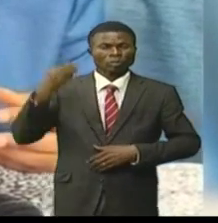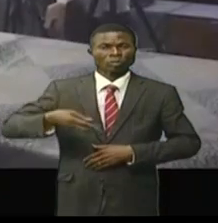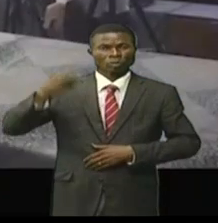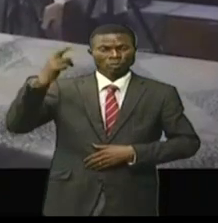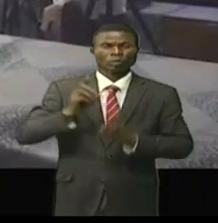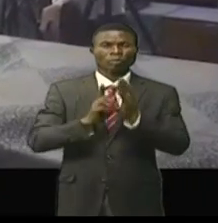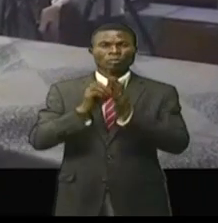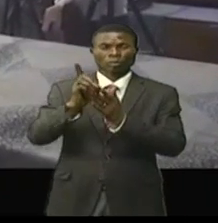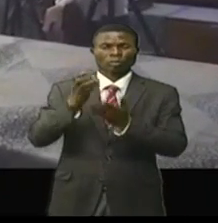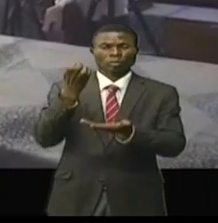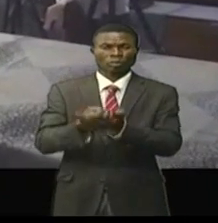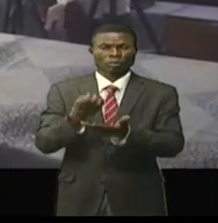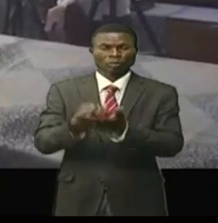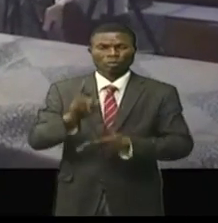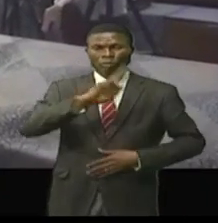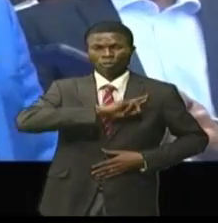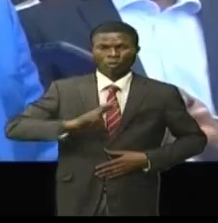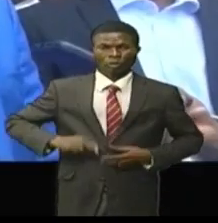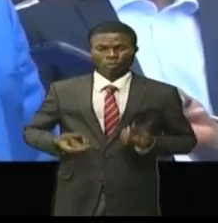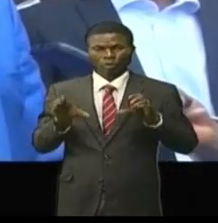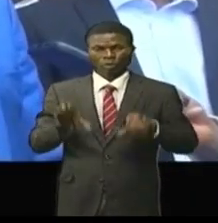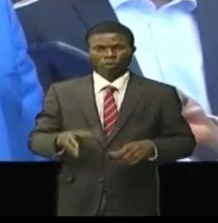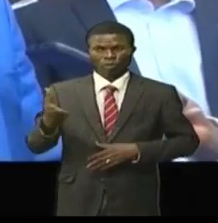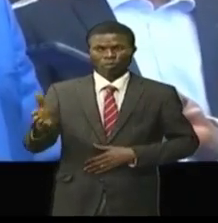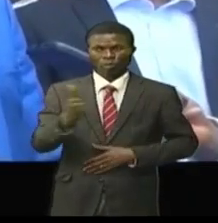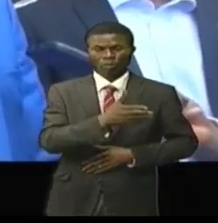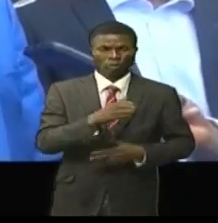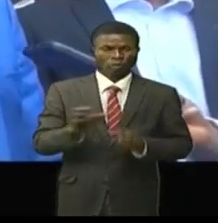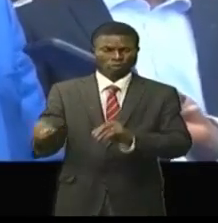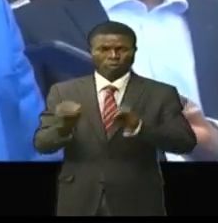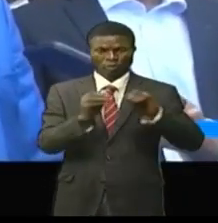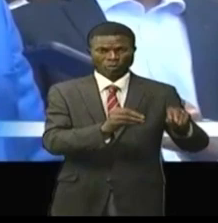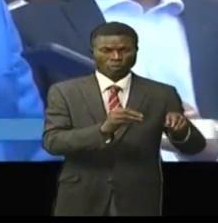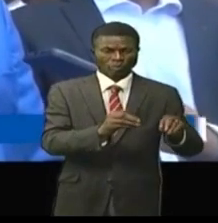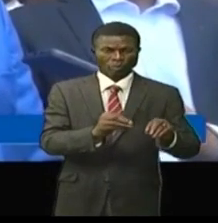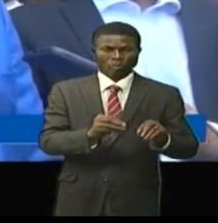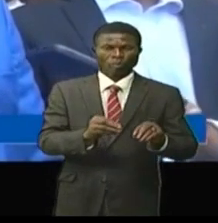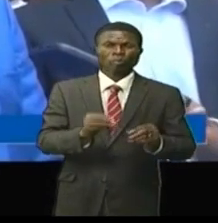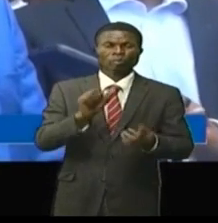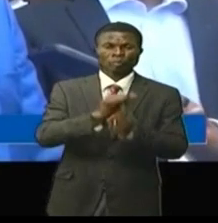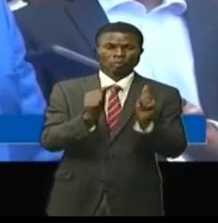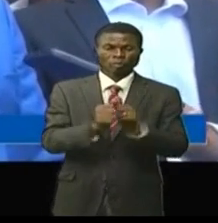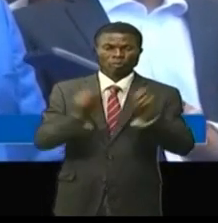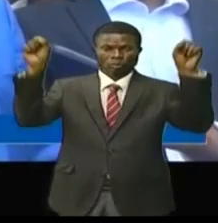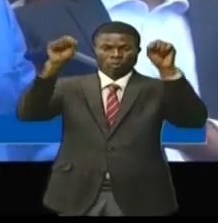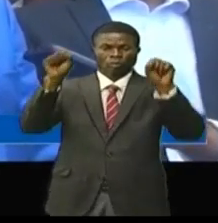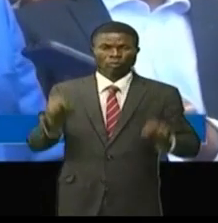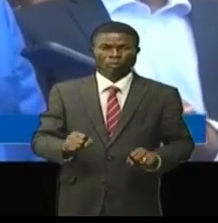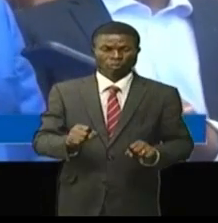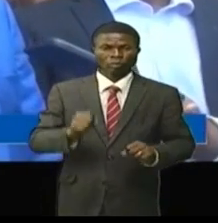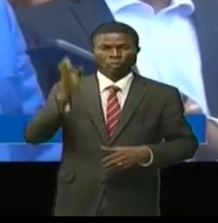booster l'économie de la RDC. Admettre l'échec de ce système de